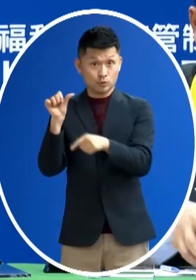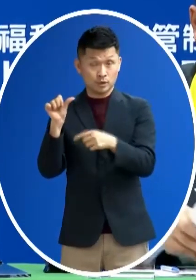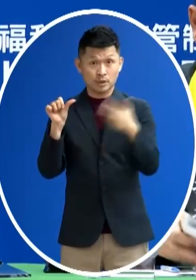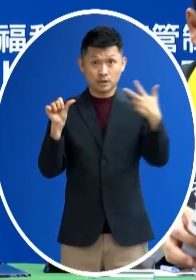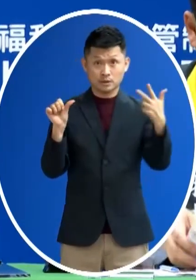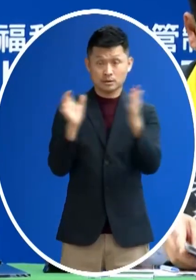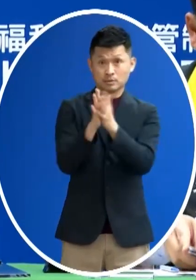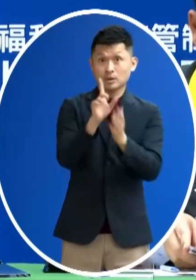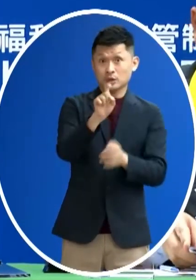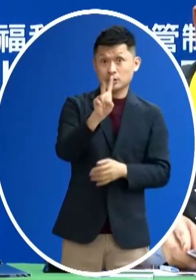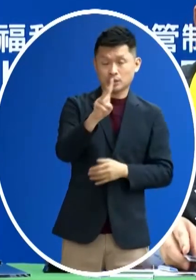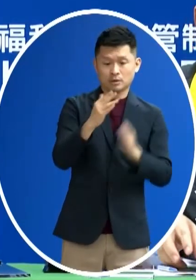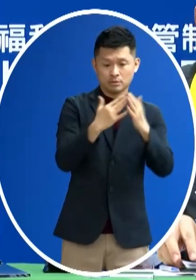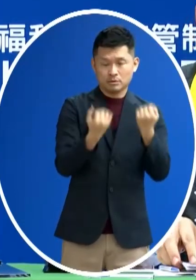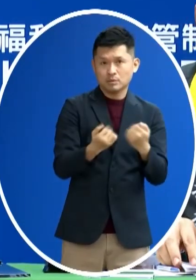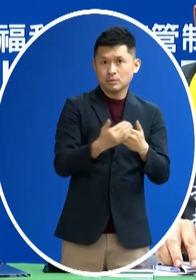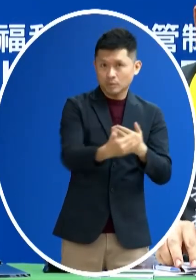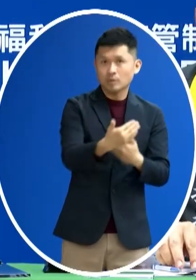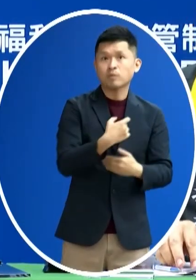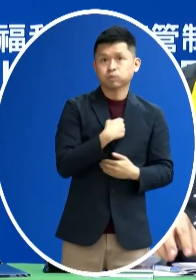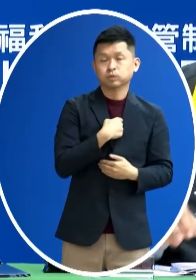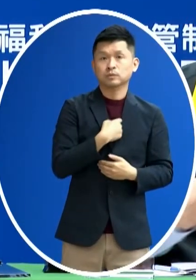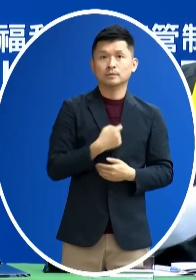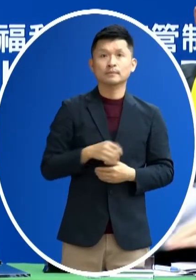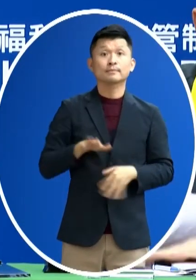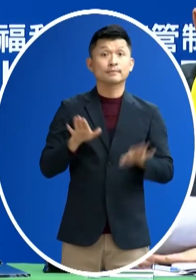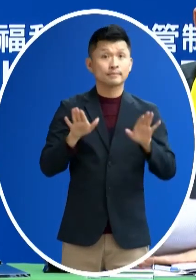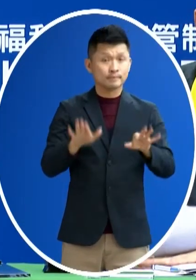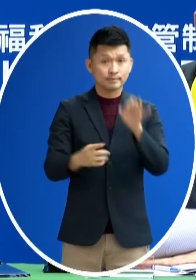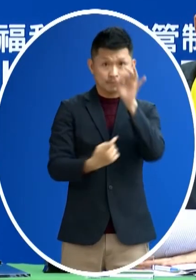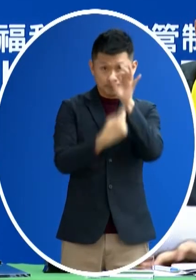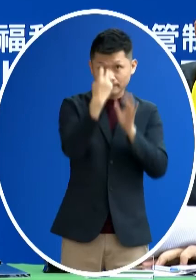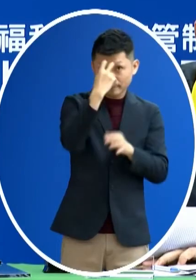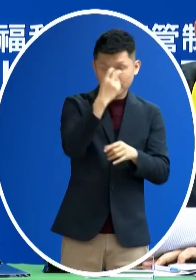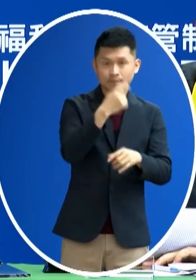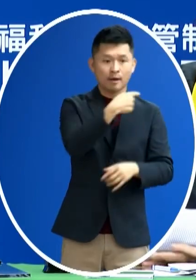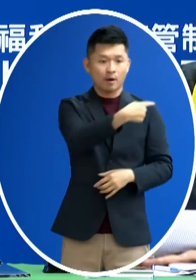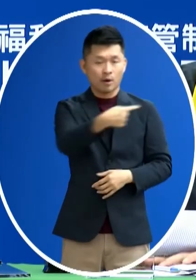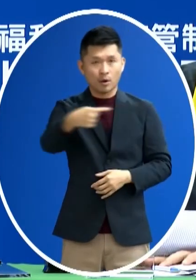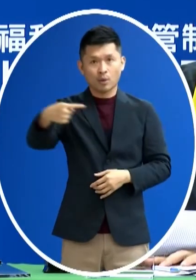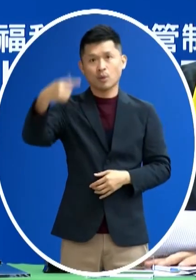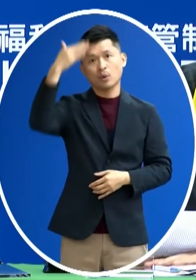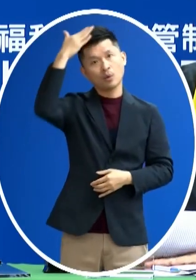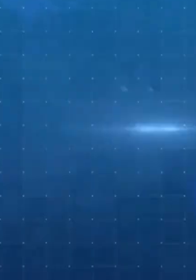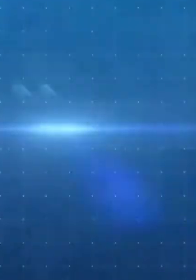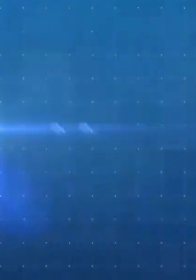然也是会居隔，那现在但是采验，在目前采验都是阴性。